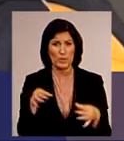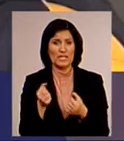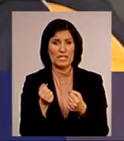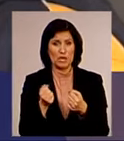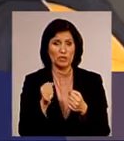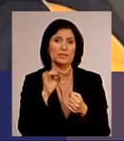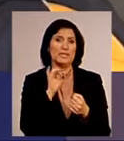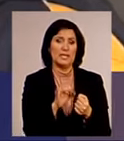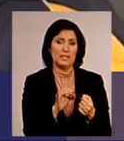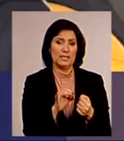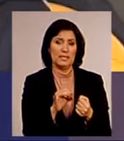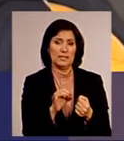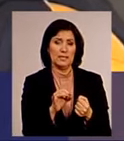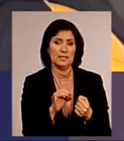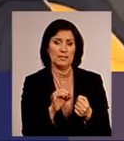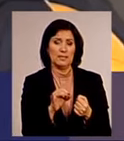держиться. І